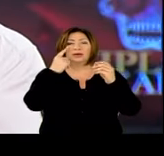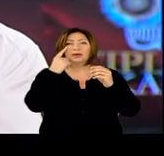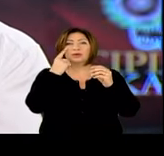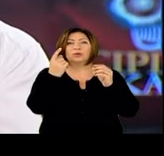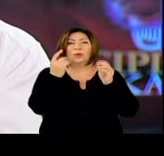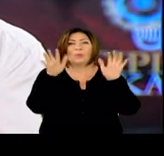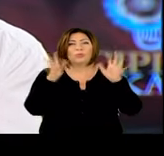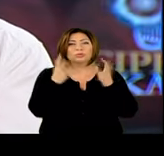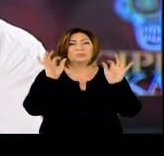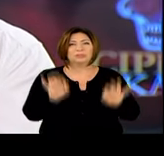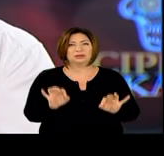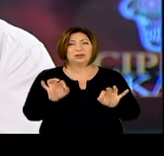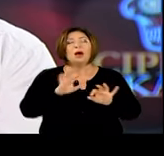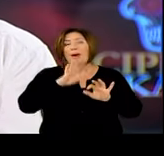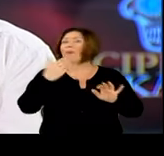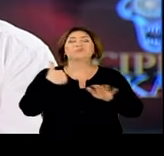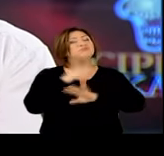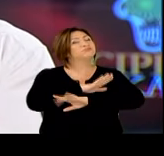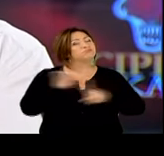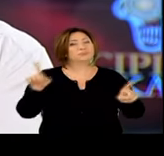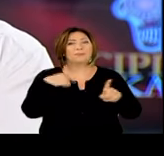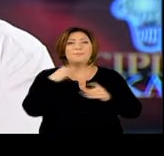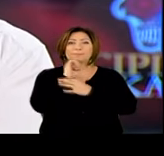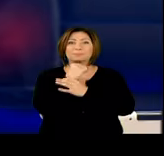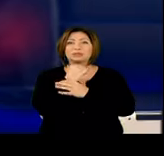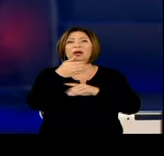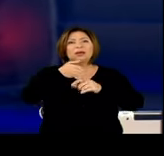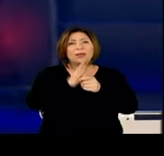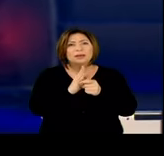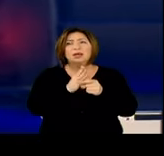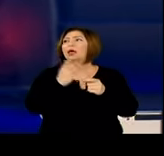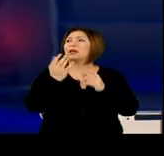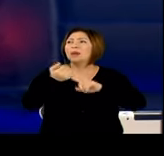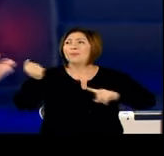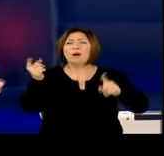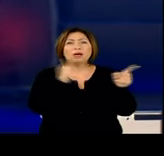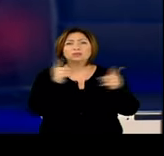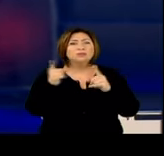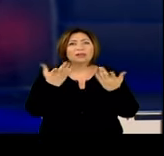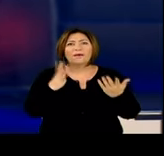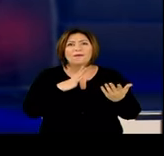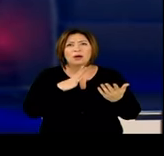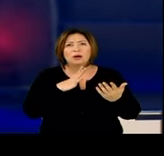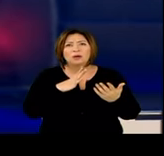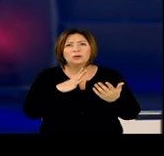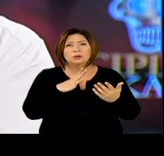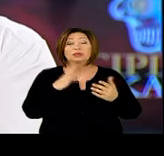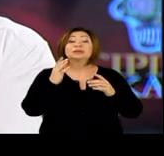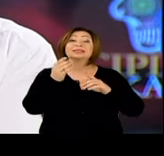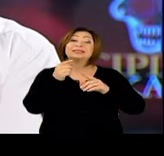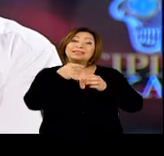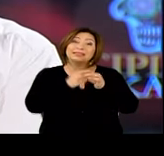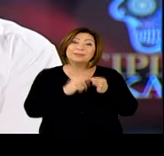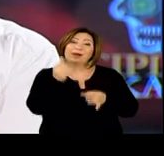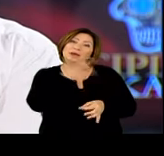bende. Ama her şeye rağmen ben mesleğimi çok sevdiğim için... Kestane ile kebap arasında ne fark var? Birisi daha dumanlı. Yani kestane satayım